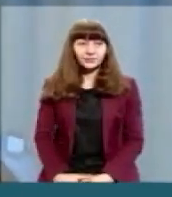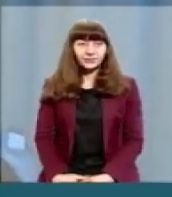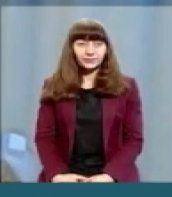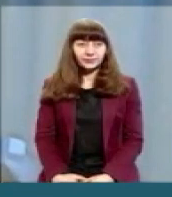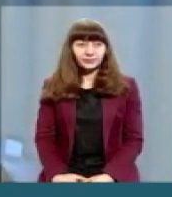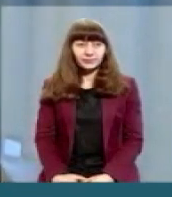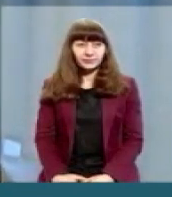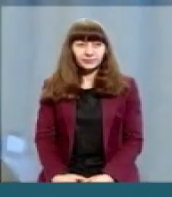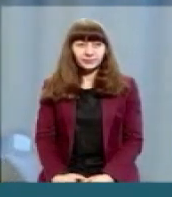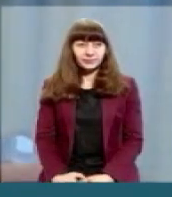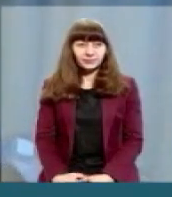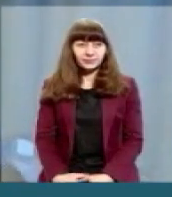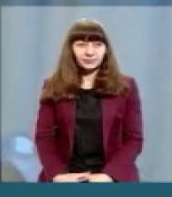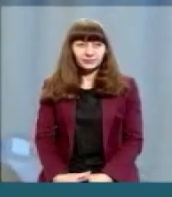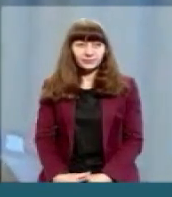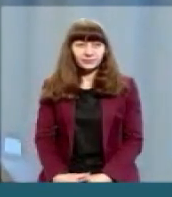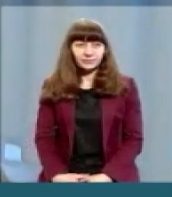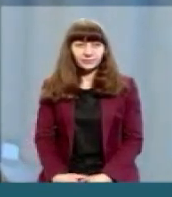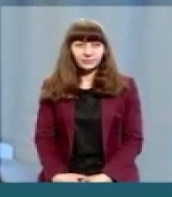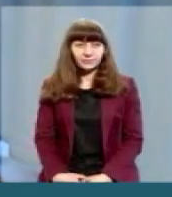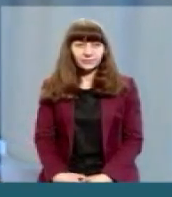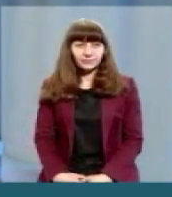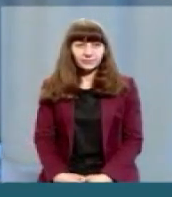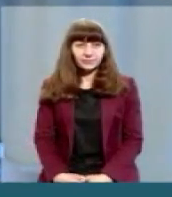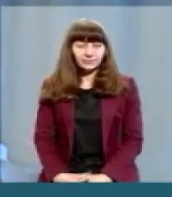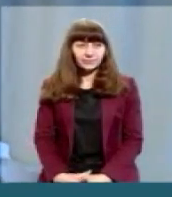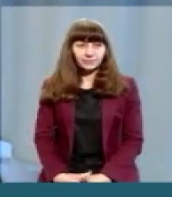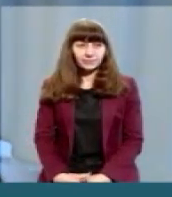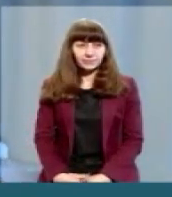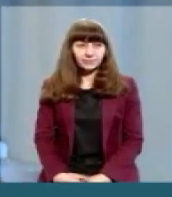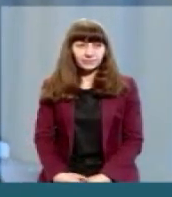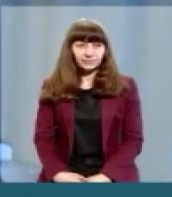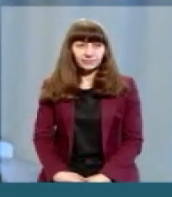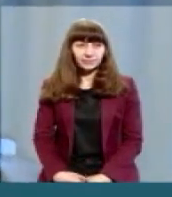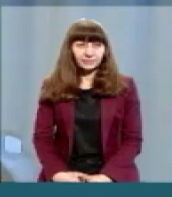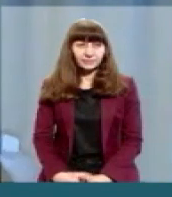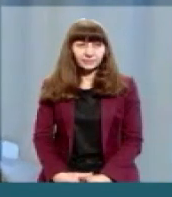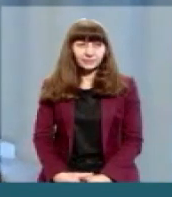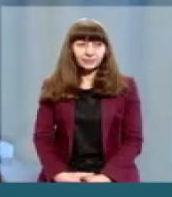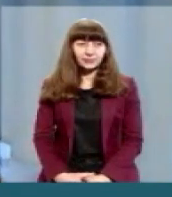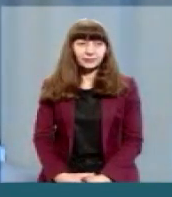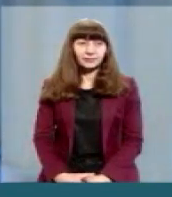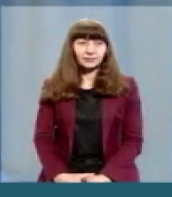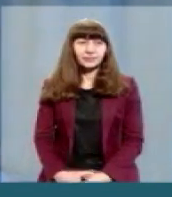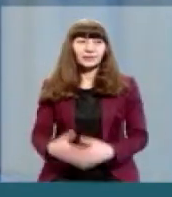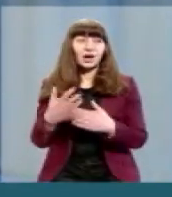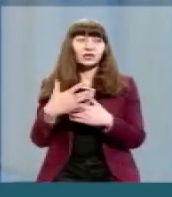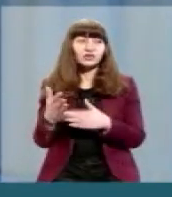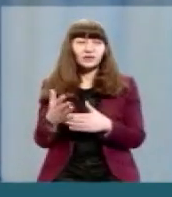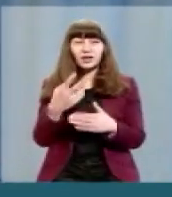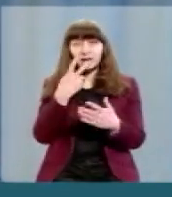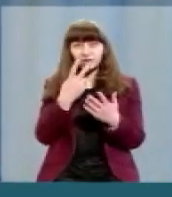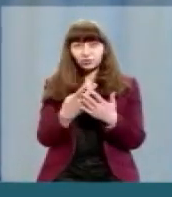течет. Я говорю: «У меня там чашка стоит». «Какой тебе чашка? Ты открой двери